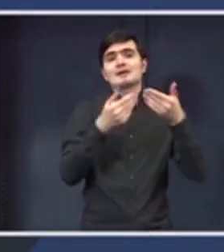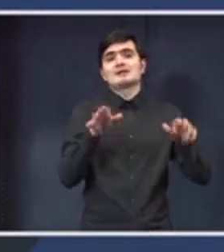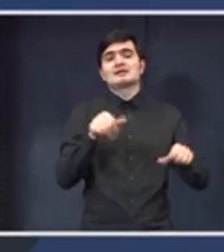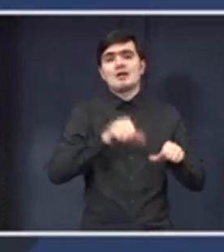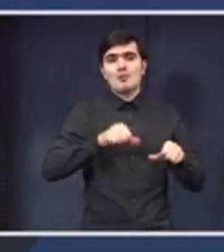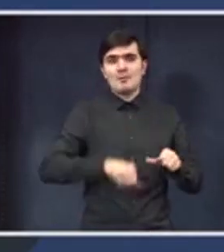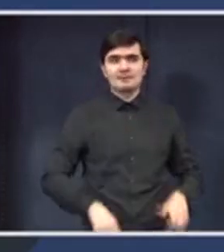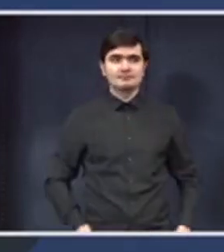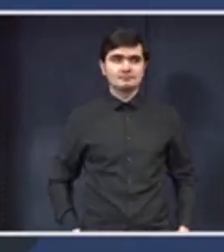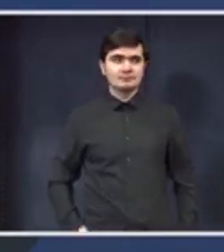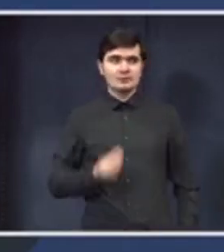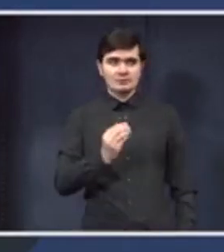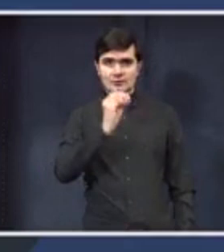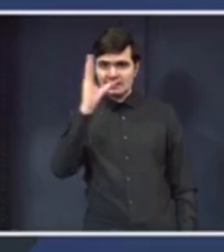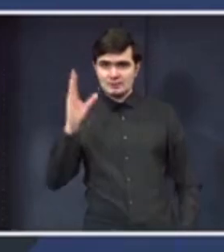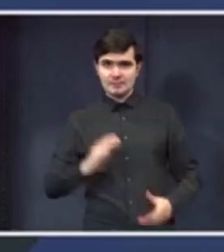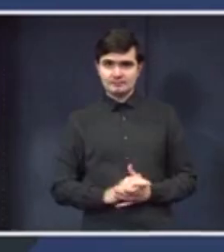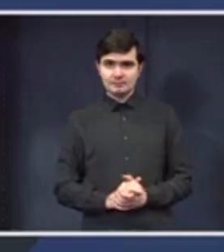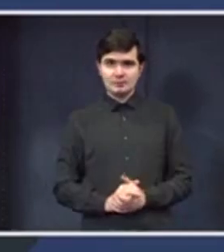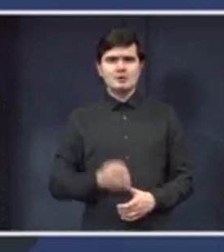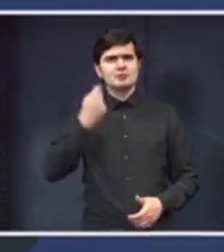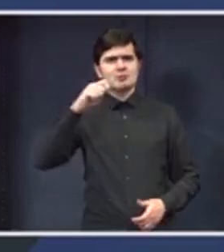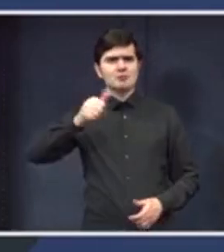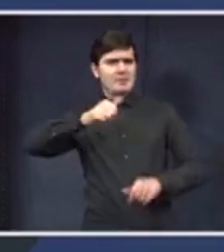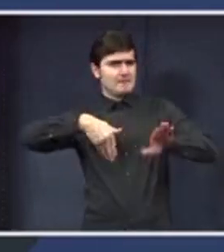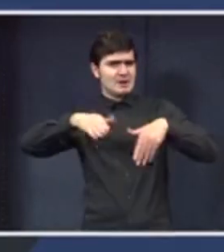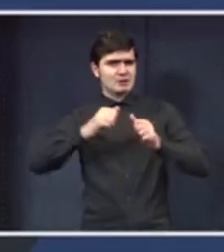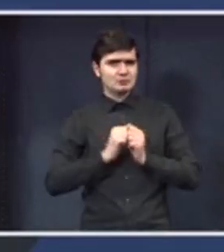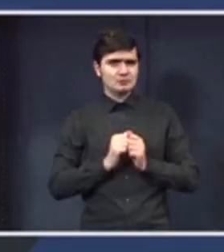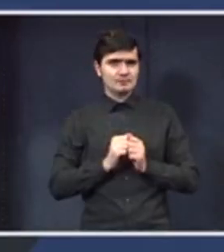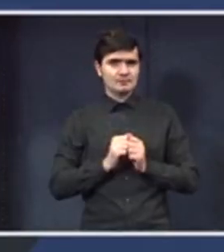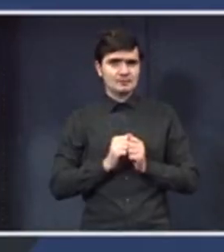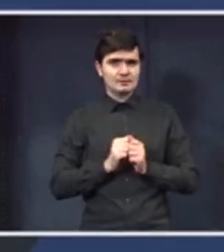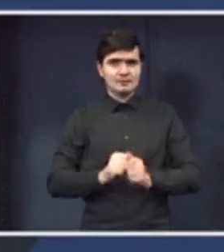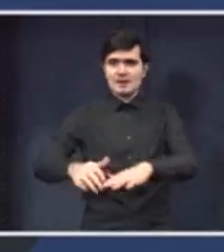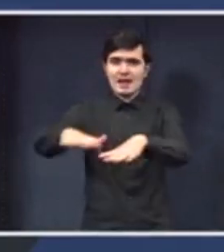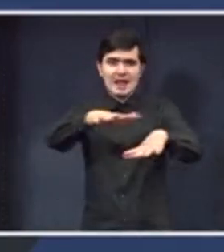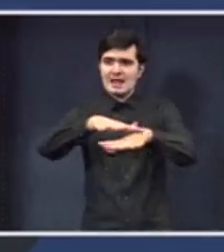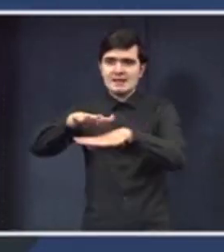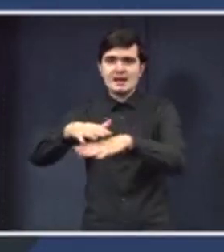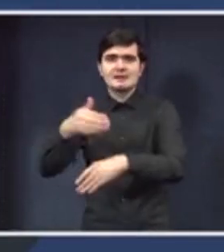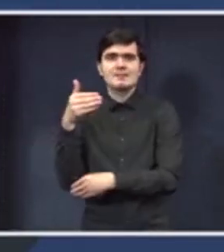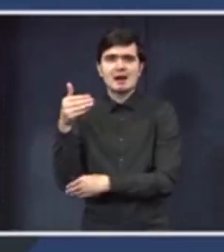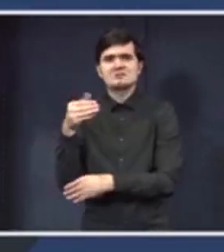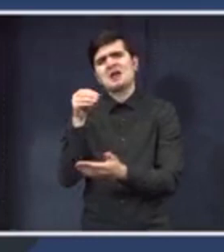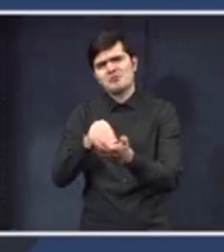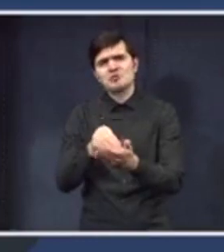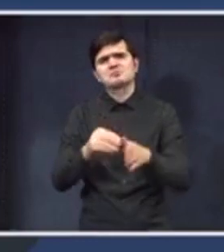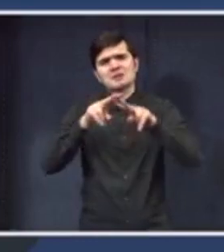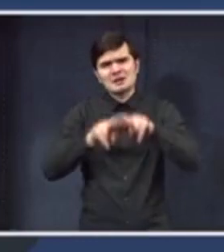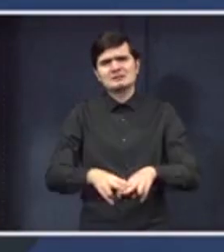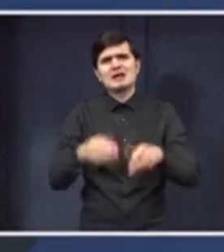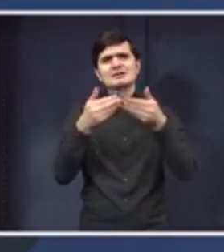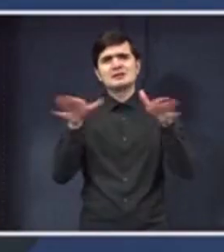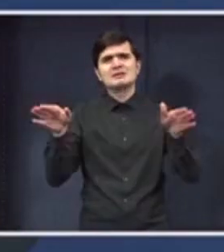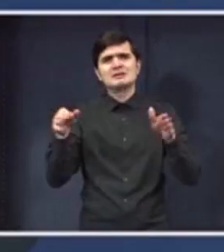economia. Bună ziua, Vlad Ungar, Antena 3. Domnule prim-ministru, rețelele de magazine vă propun să țineți magazinele deschise până la